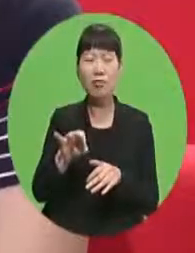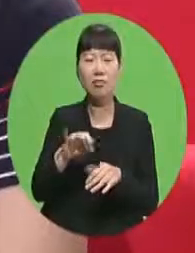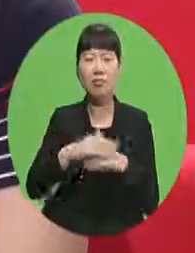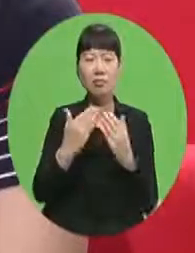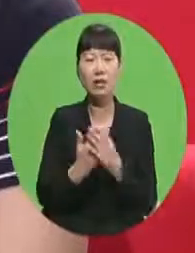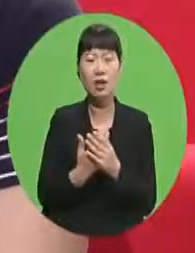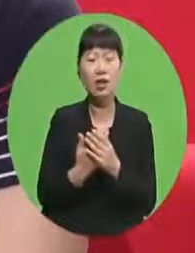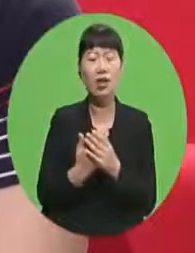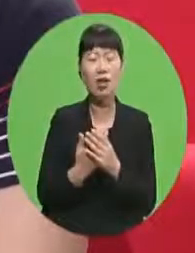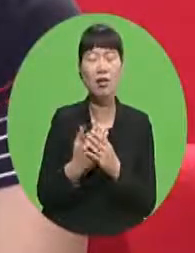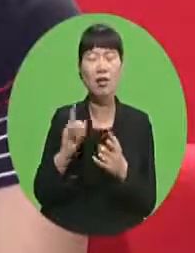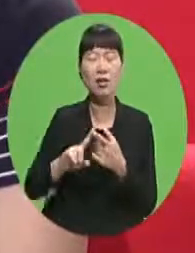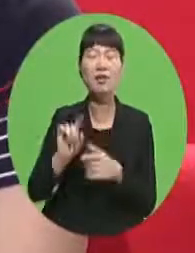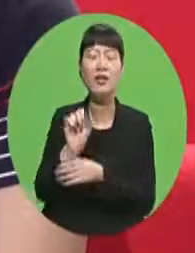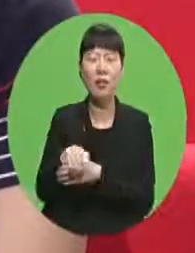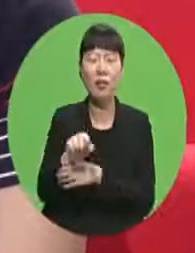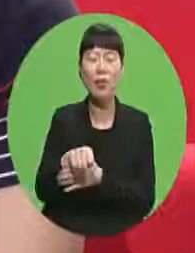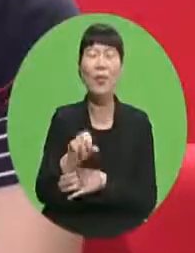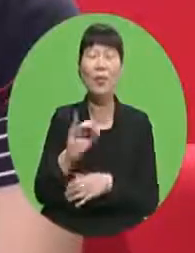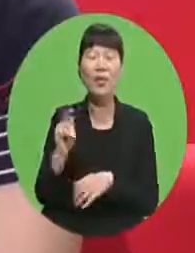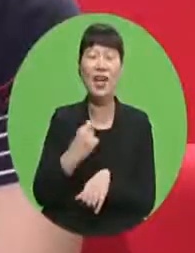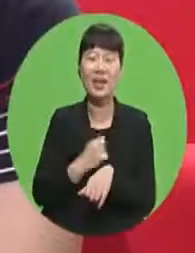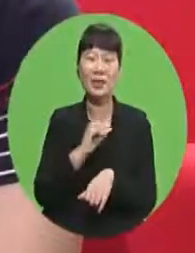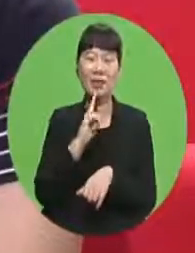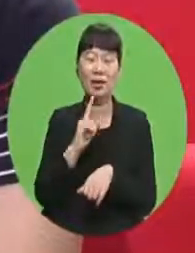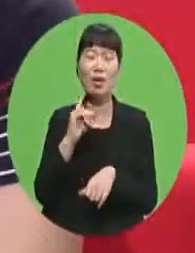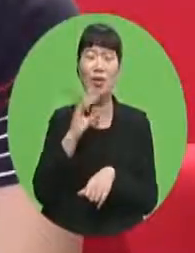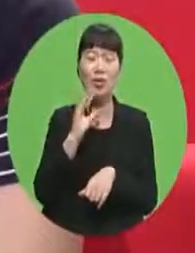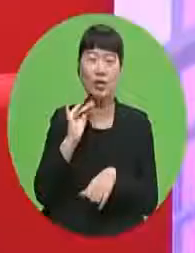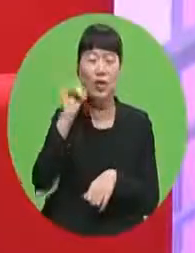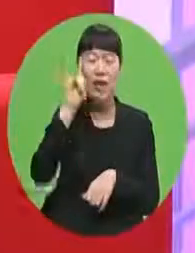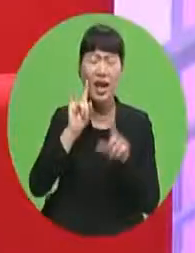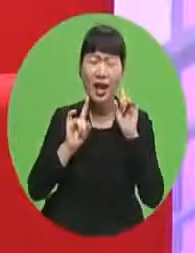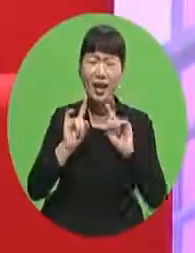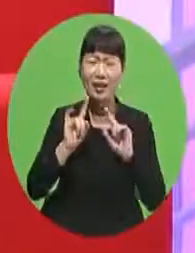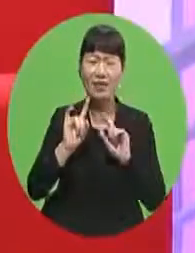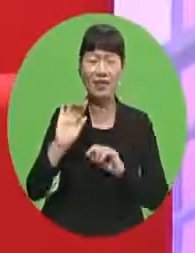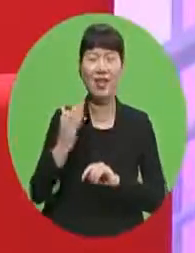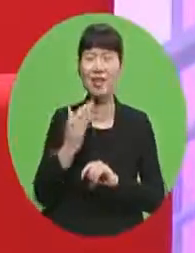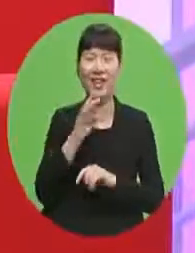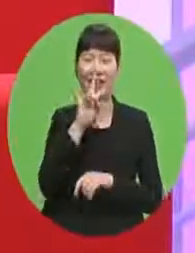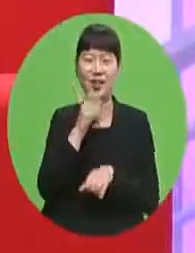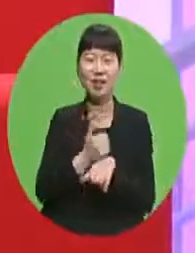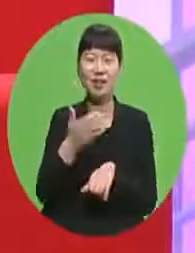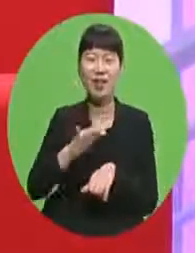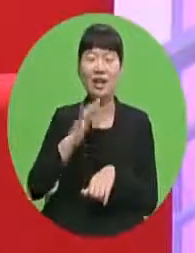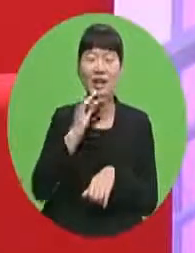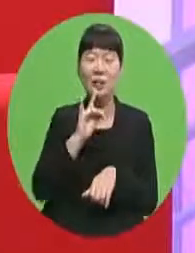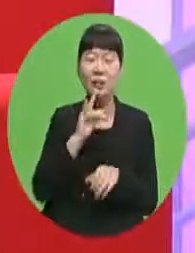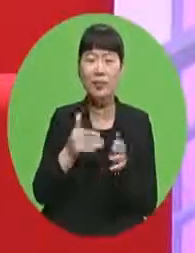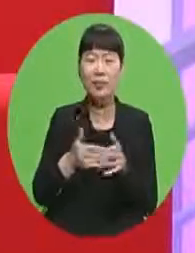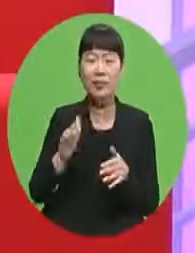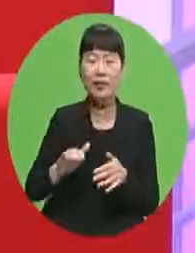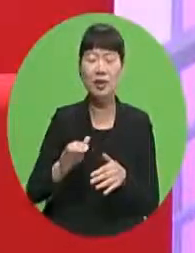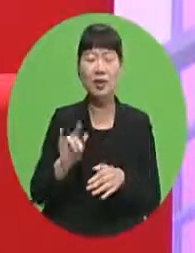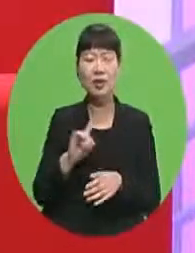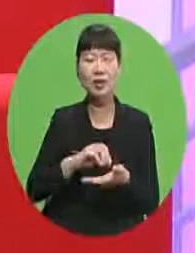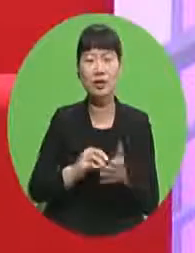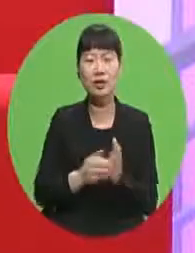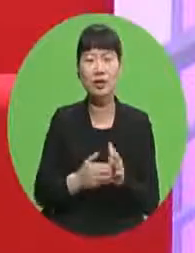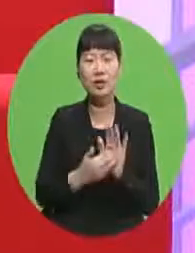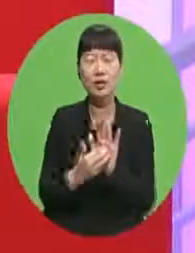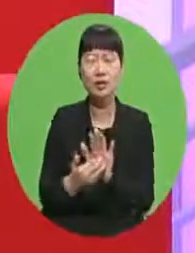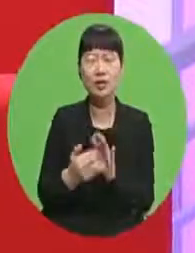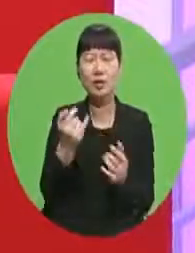건다 들어주라고 해요. 물론 해가 되거나 뭐 그런 건안 그렇죠. 되겠죠. 그건 당연한 거고요. 웬만한 건 통제하기보다는